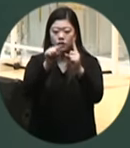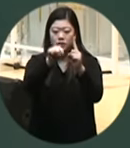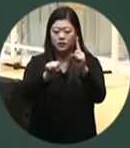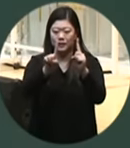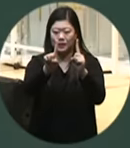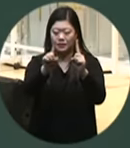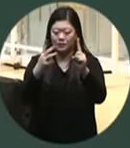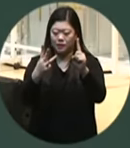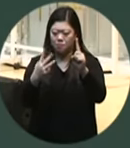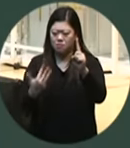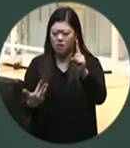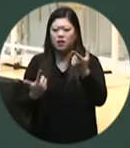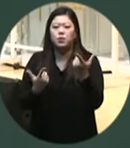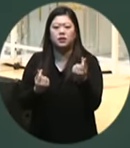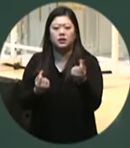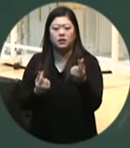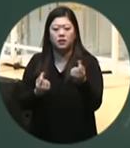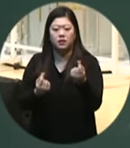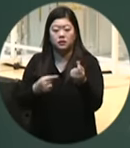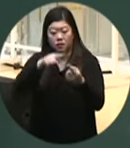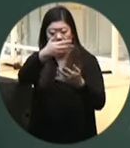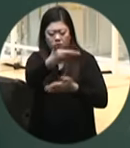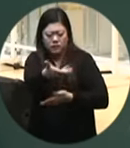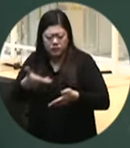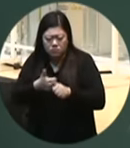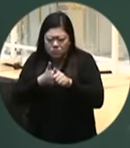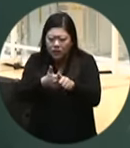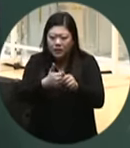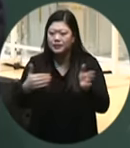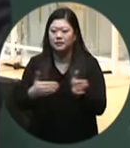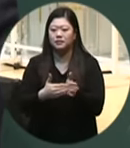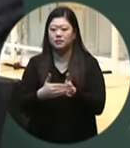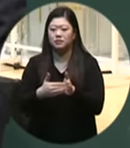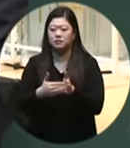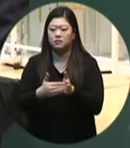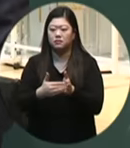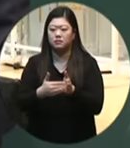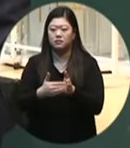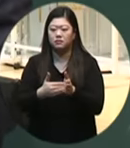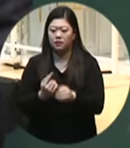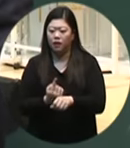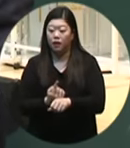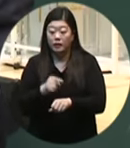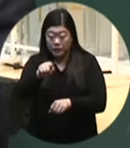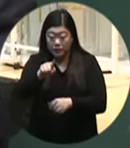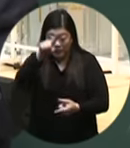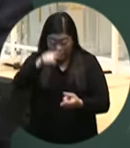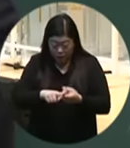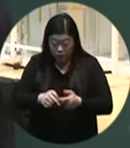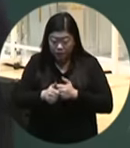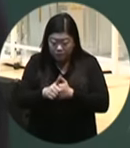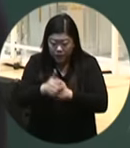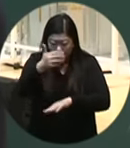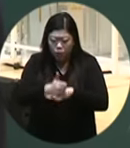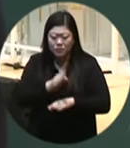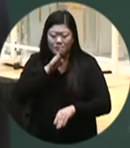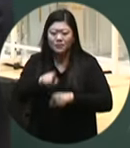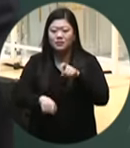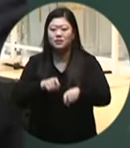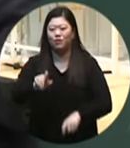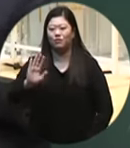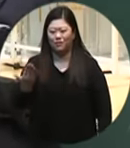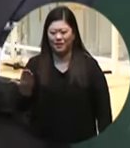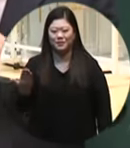요거 따라가면 됩니다. Just follow that. 이게 여러분이 해야 되는 축복받는 실천이죠. And this is how you're going to do the